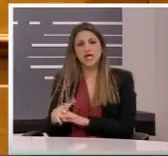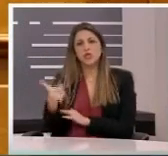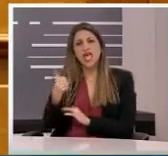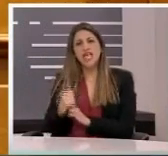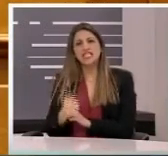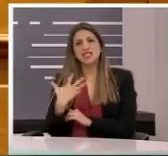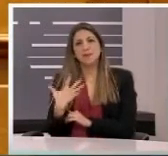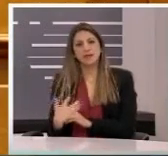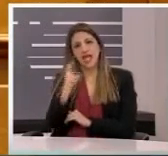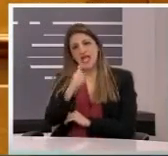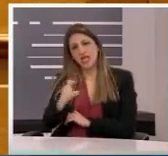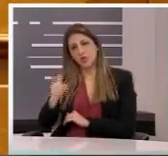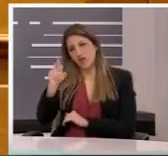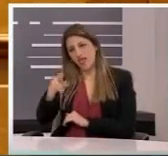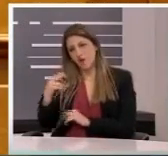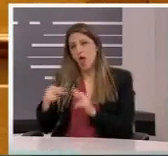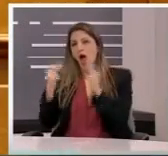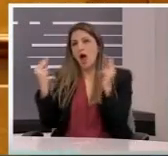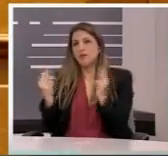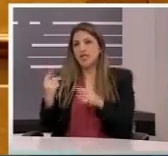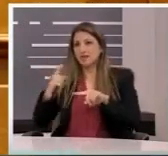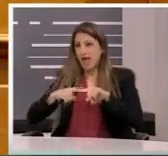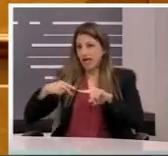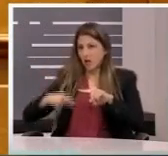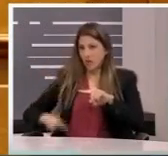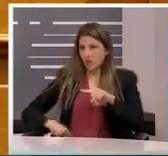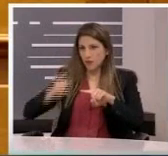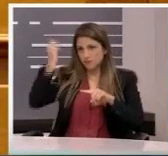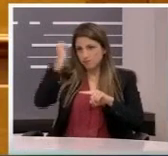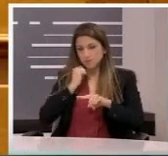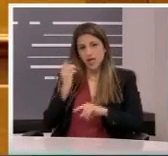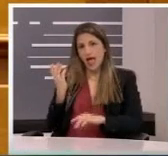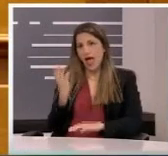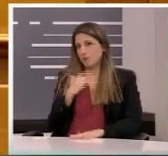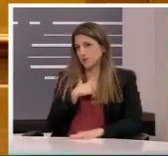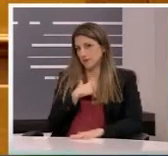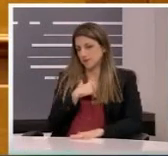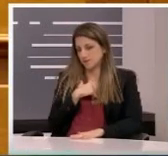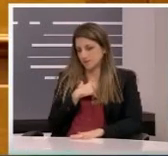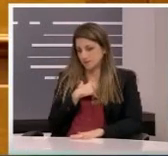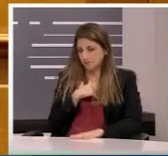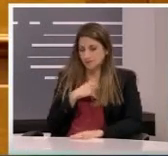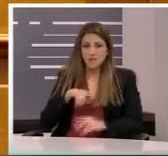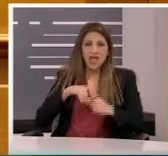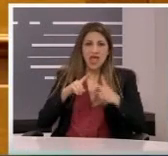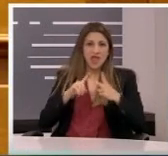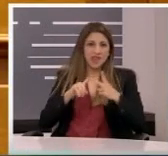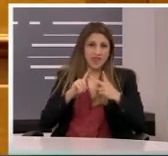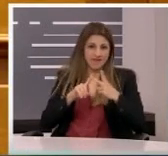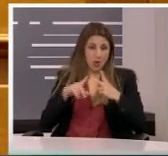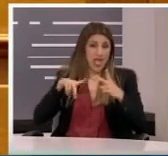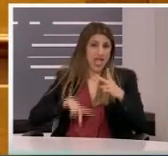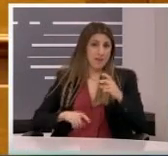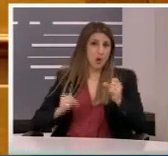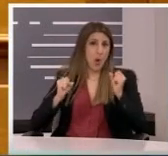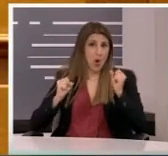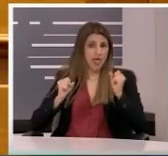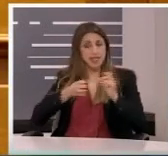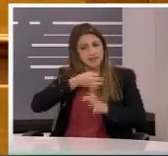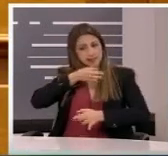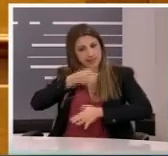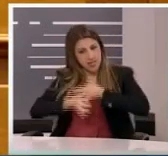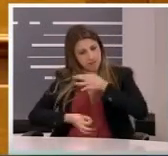565 εκατομμύριων, προκύπτει ότι δεν υφίσταται ζημία του ελληνικού δημοσίου, τελείωσε η ιστορία. Ο κύριος Ξανθός επίσης σας εξήγησε αυτά